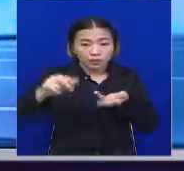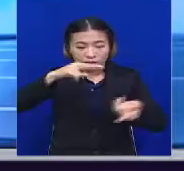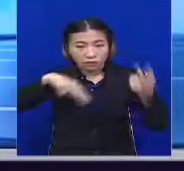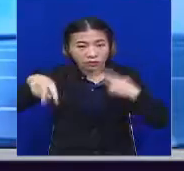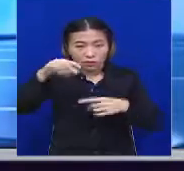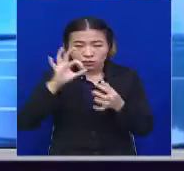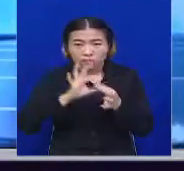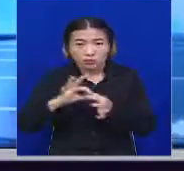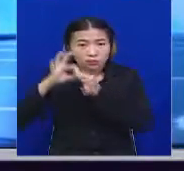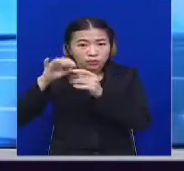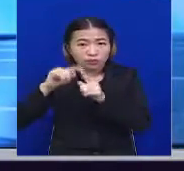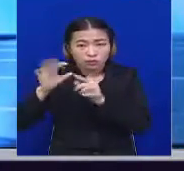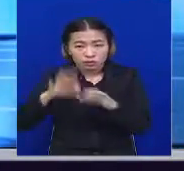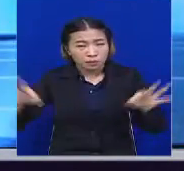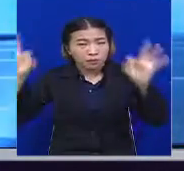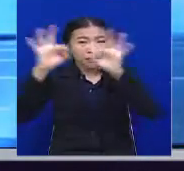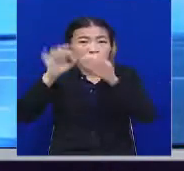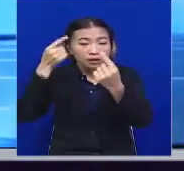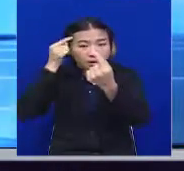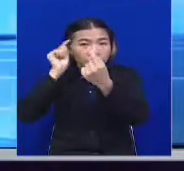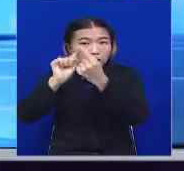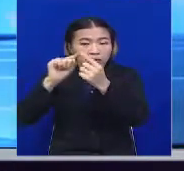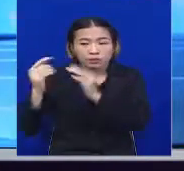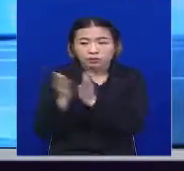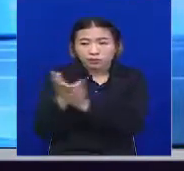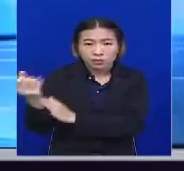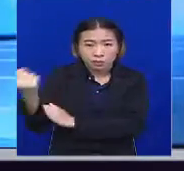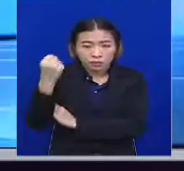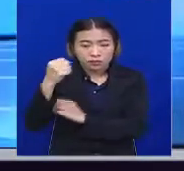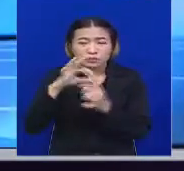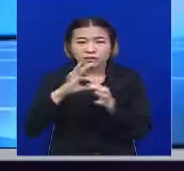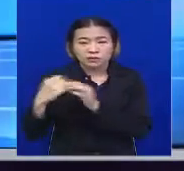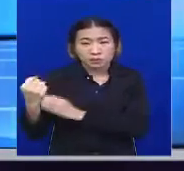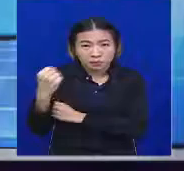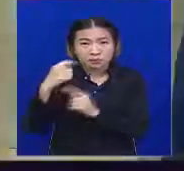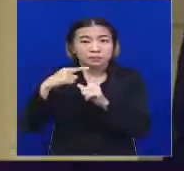ถึงความคุ้มค่าและสมรรถนะเพื่อสร้างความเชื่อมั่นด้านความมั่นคงครับ